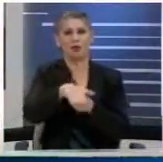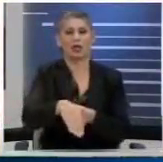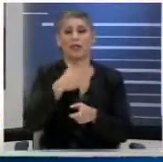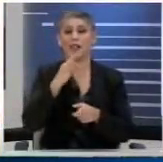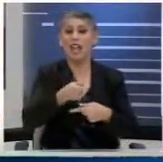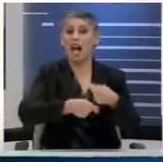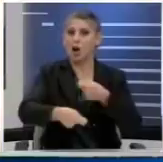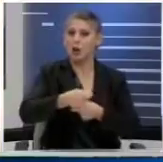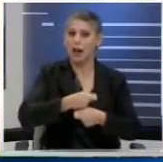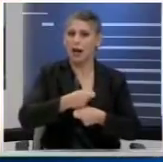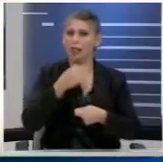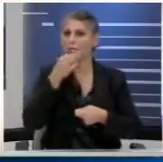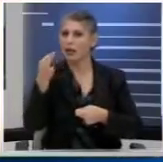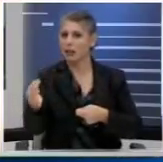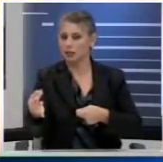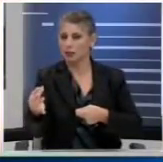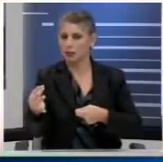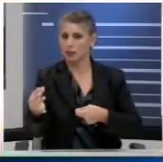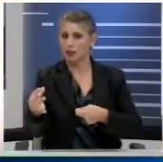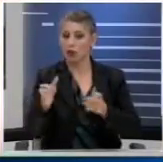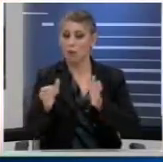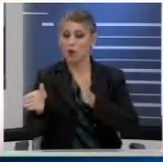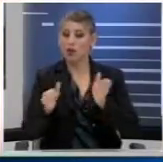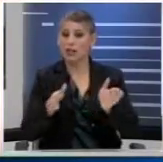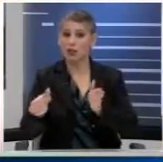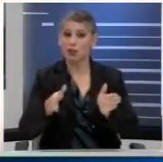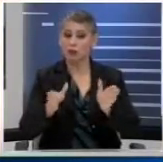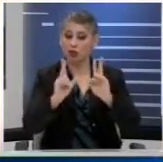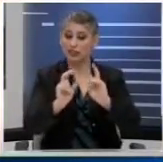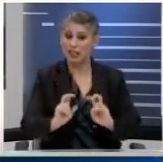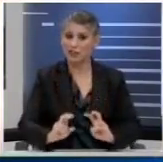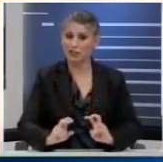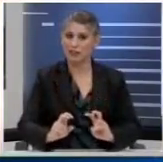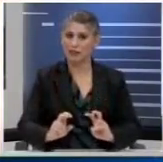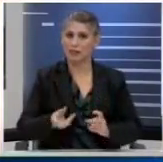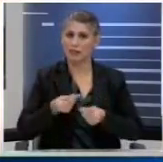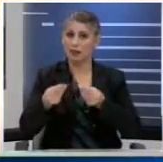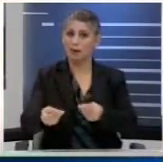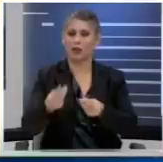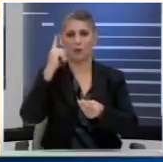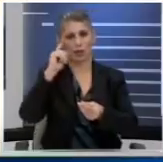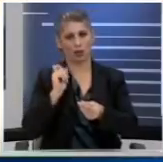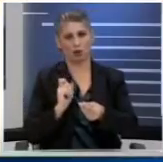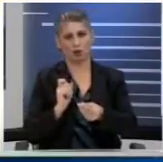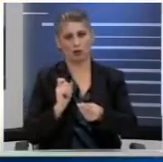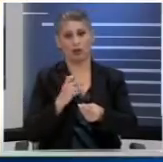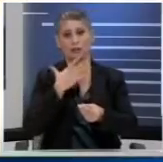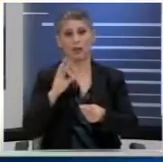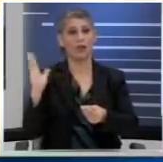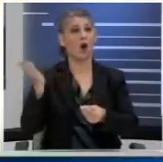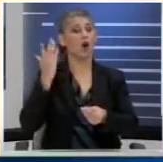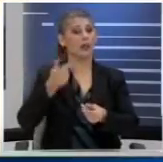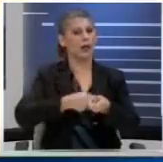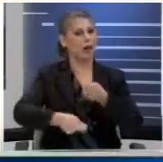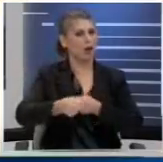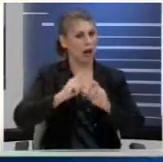να είναι αυτή η οποία θα ορίζει τον προσανατολισμό της έρευνας και την παρεχόμενη γνώση. Δηλαδή όταν η